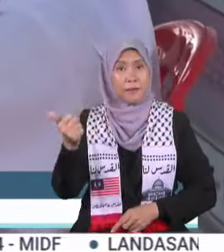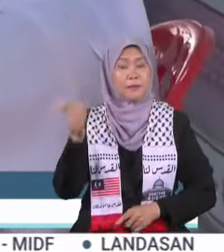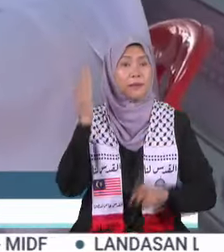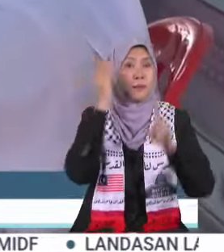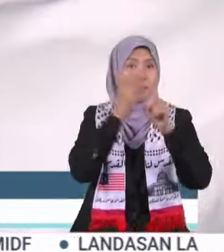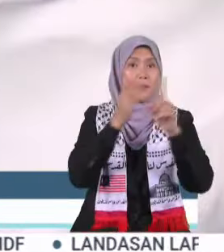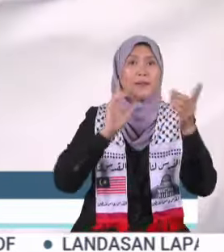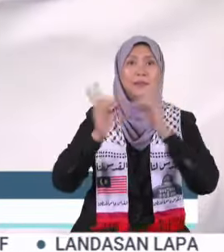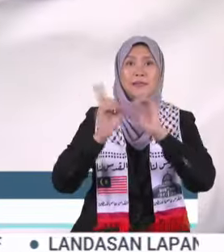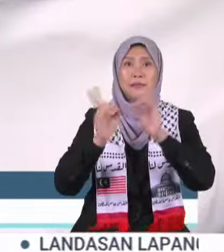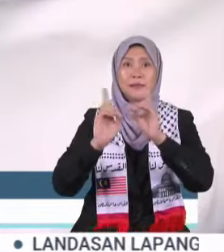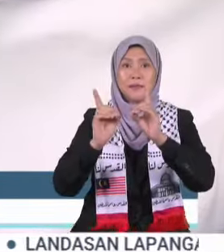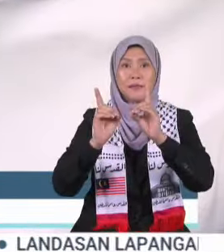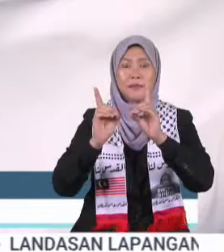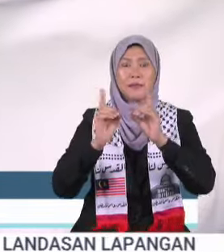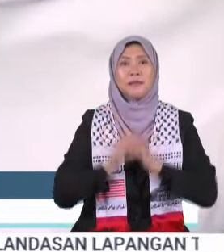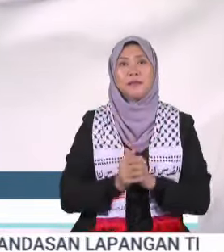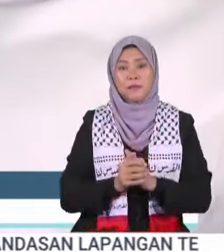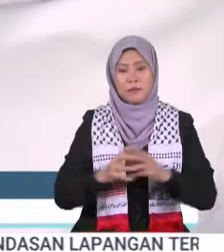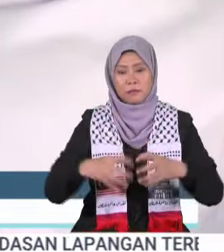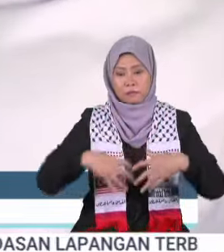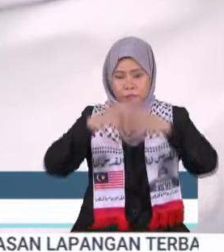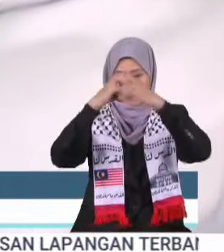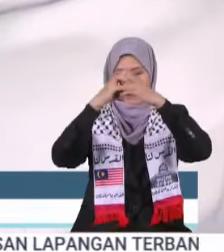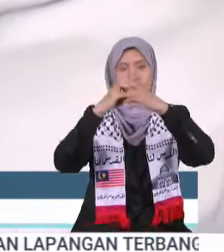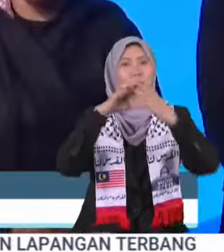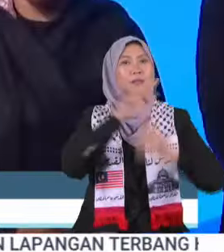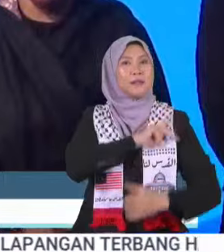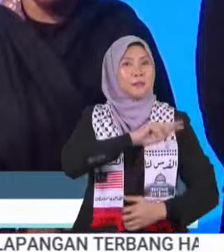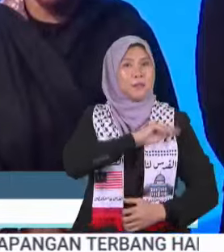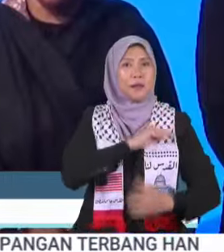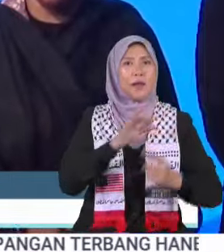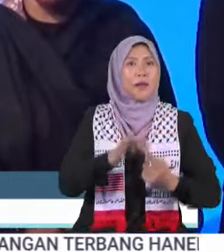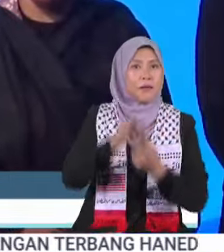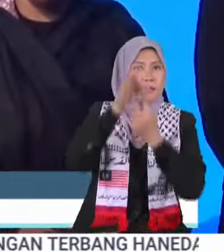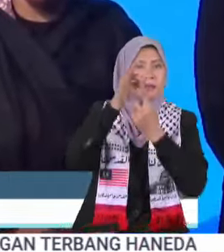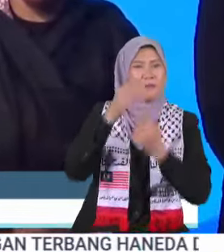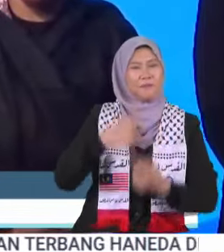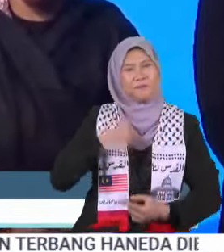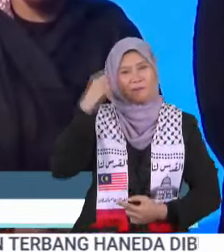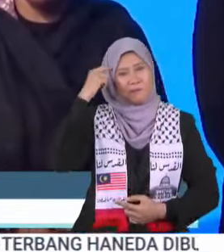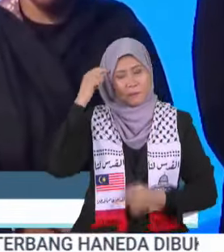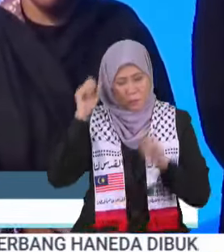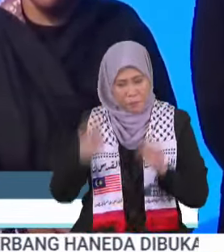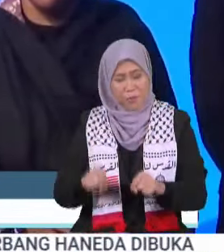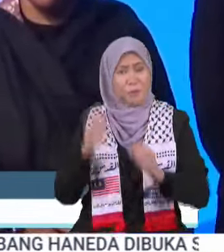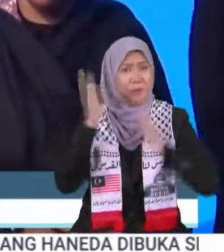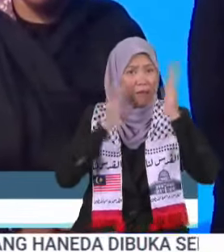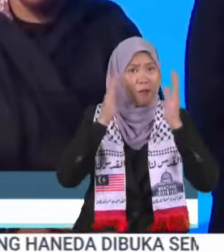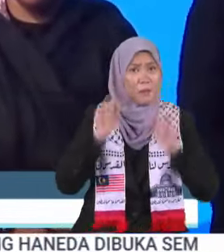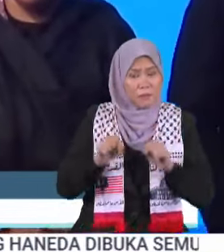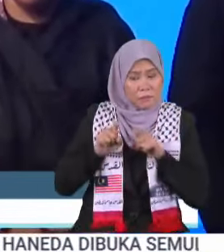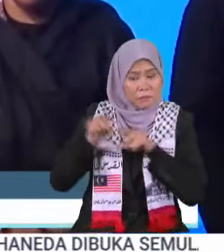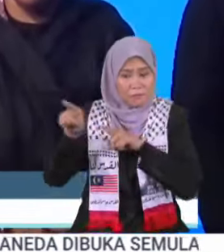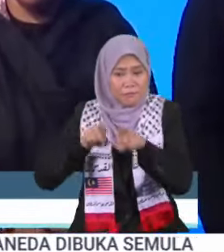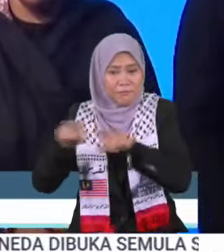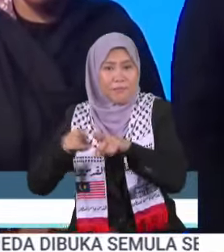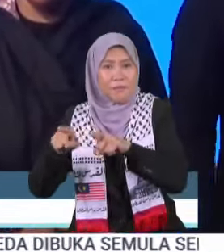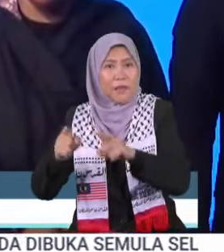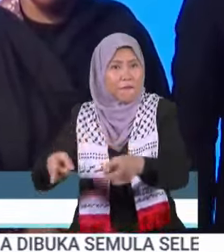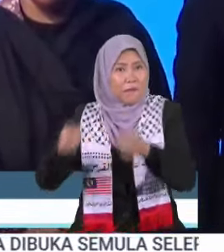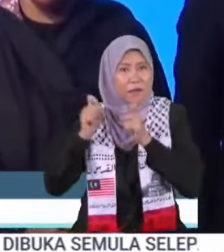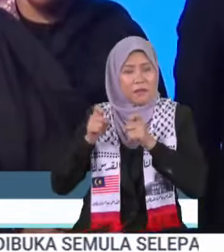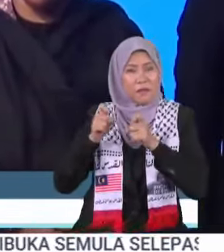digital saya bentuk Kementerian khas kerana Saya tidak fikir Malaysia boleh bersaing dengan